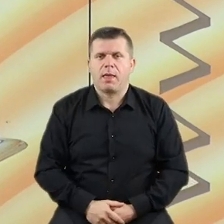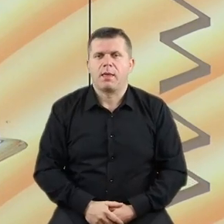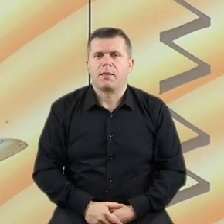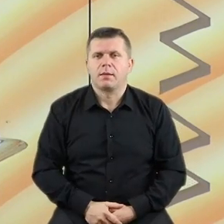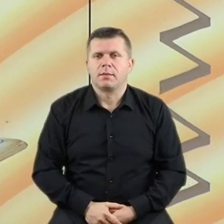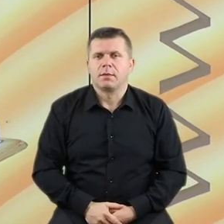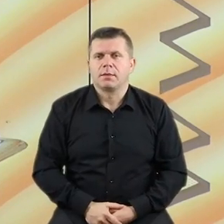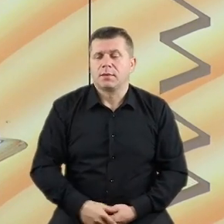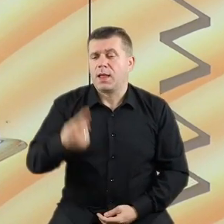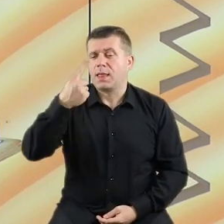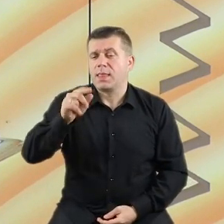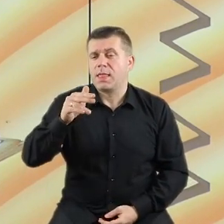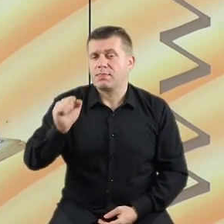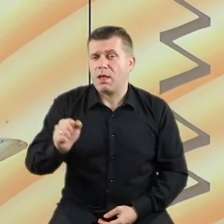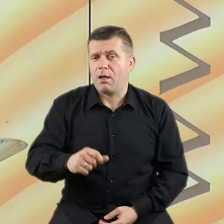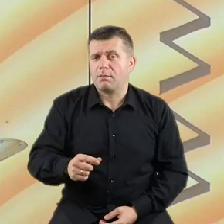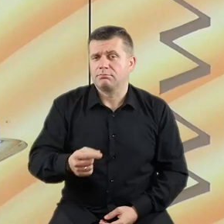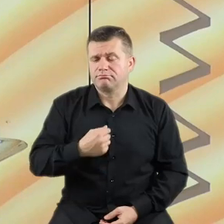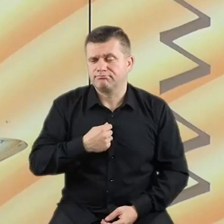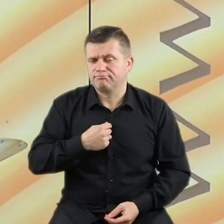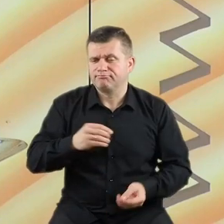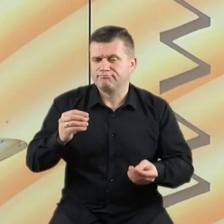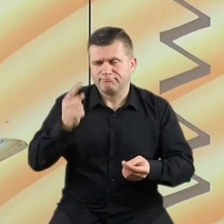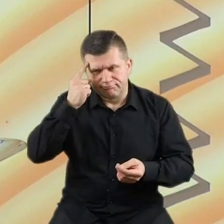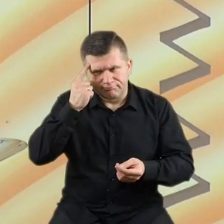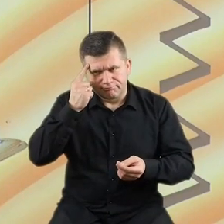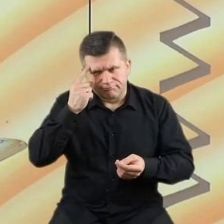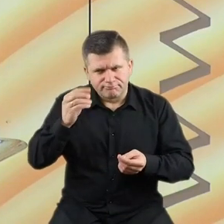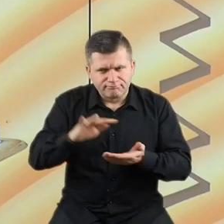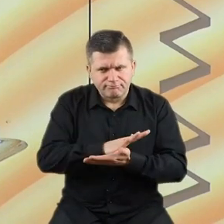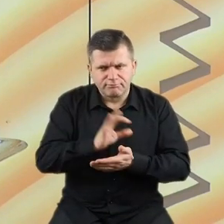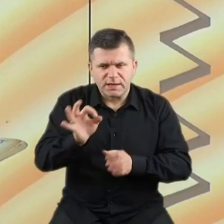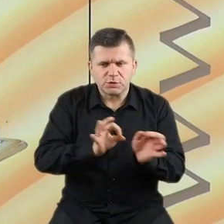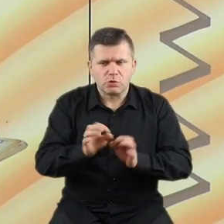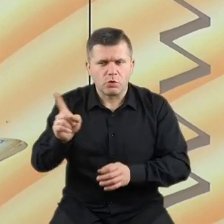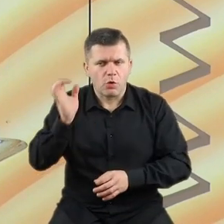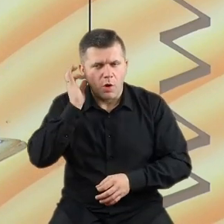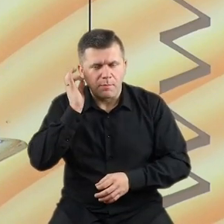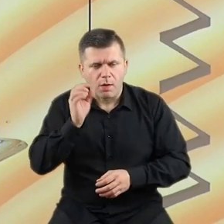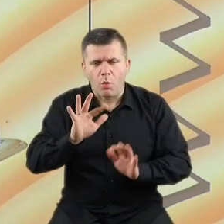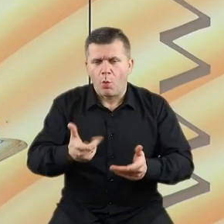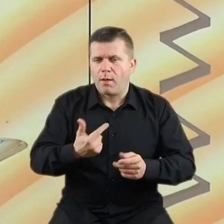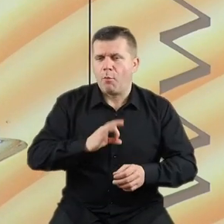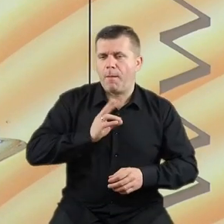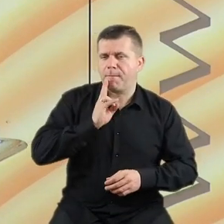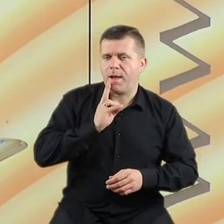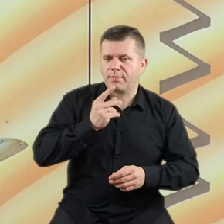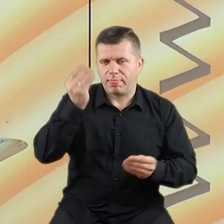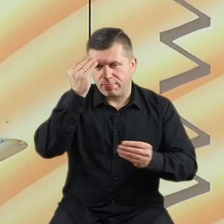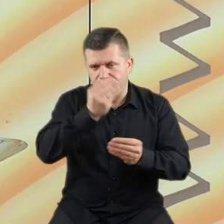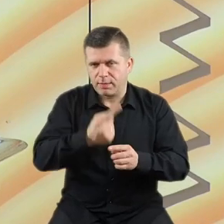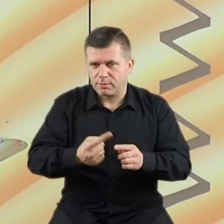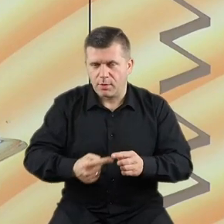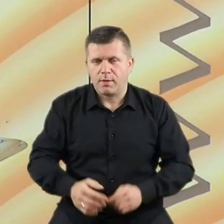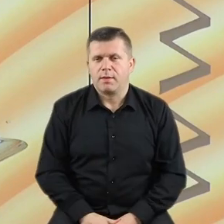tym, więc Dina sobie przyswaja historię tej kobiety. I już mi opowiada o tej kobiecie jako o swojej matce. Albo na przykład